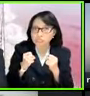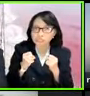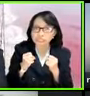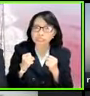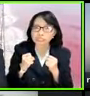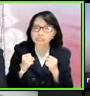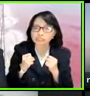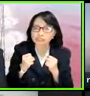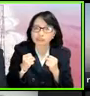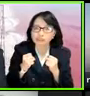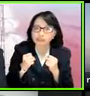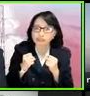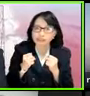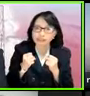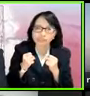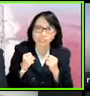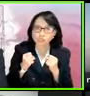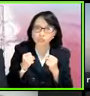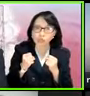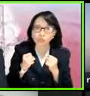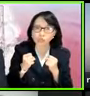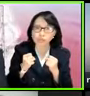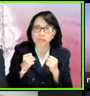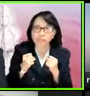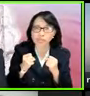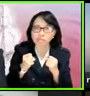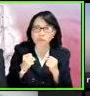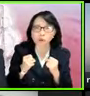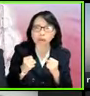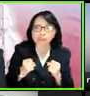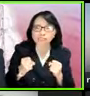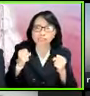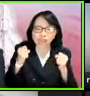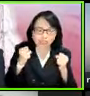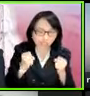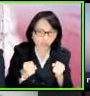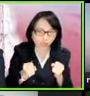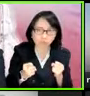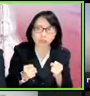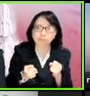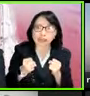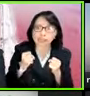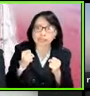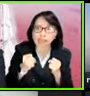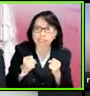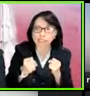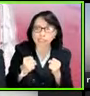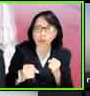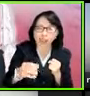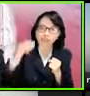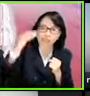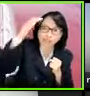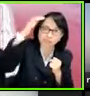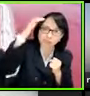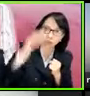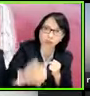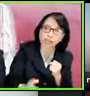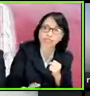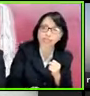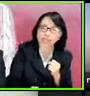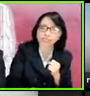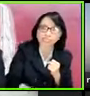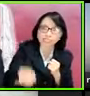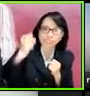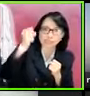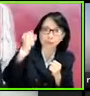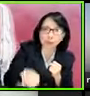di sini Rasul Paulus mengatakan bahwa dia hidup keberadaannya itu ada di bawah